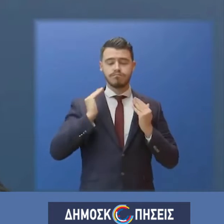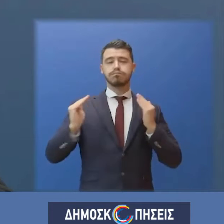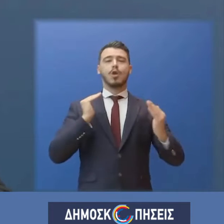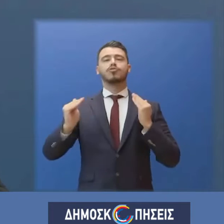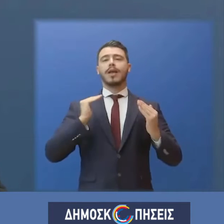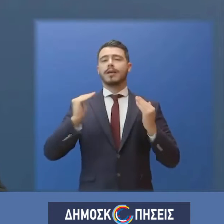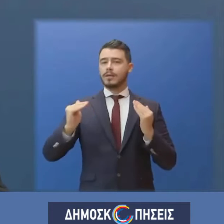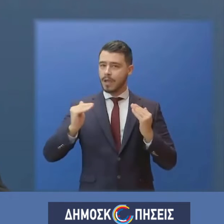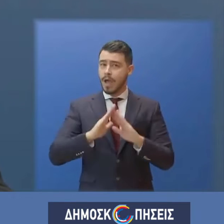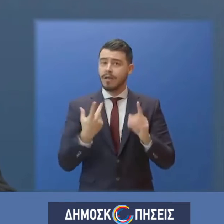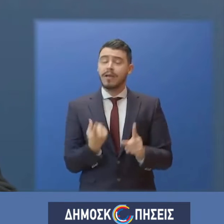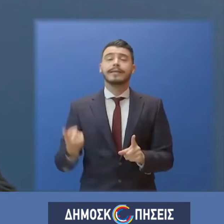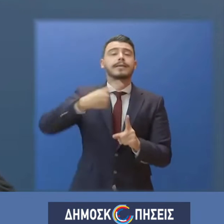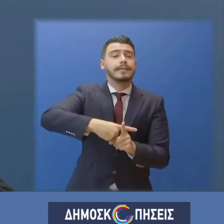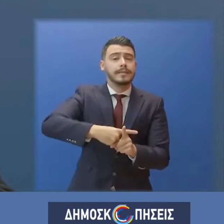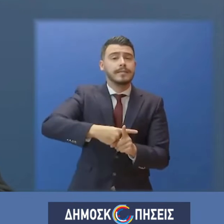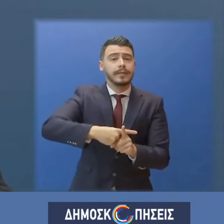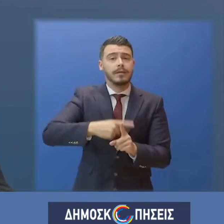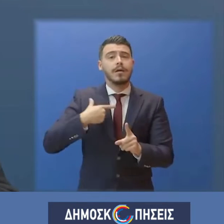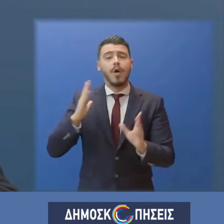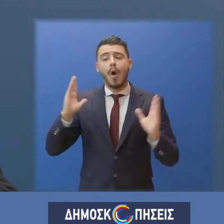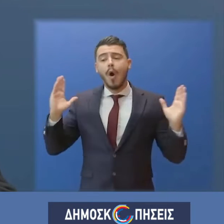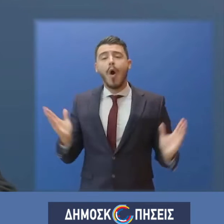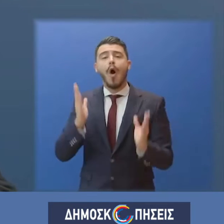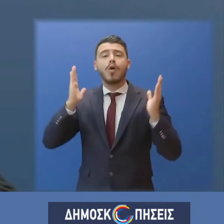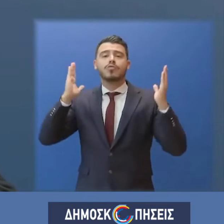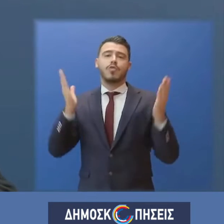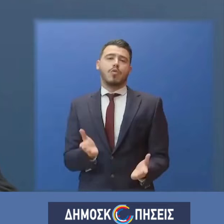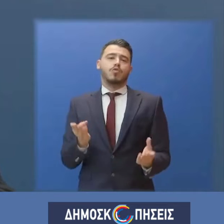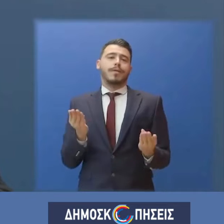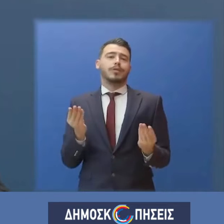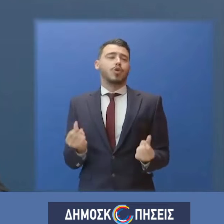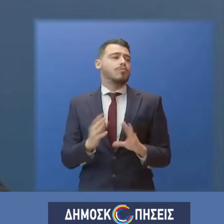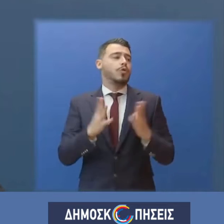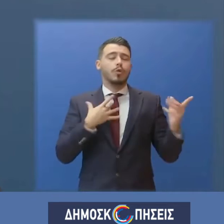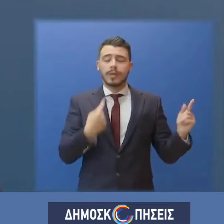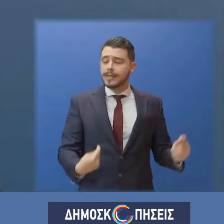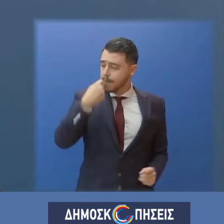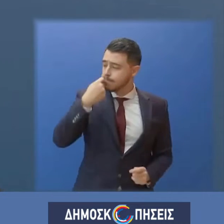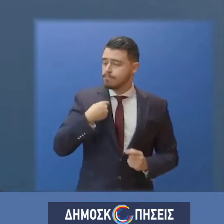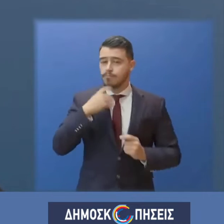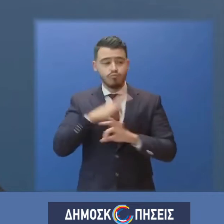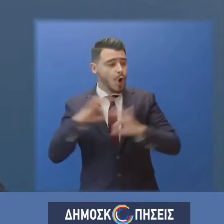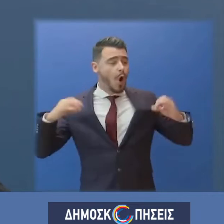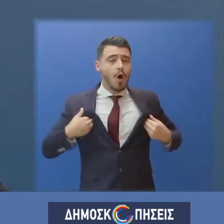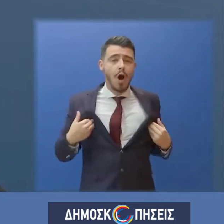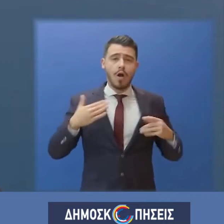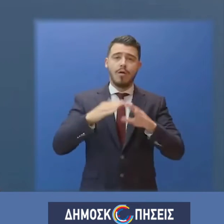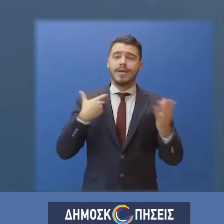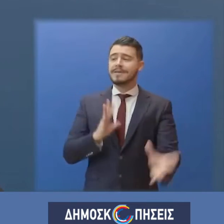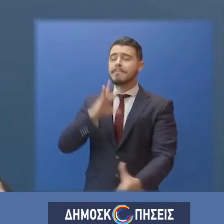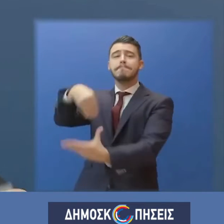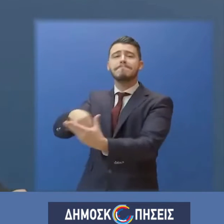αυτοπροστασίας και η αξιοποίηση των δυνατοτήτων του ελέγχου της κατάστασής μας μέσα από τεστ εν ώψη της μετακίνησης ή της συμμετοχής σε